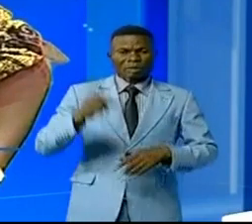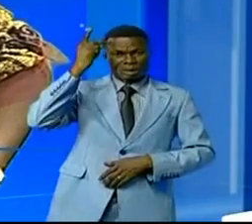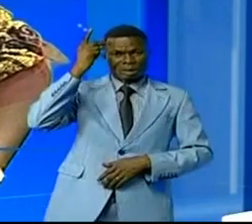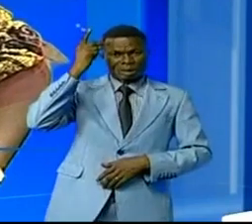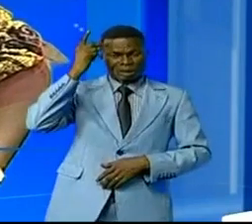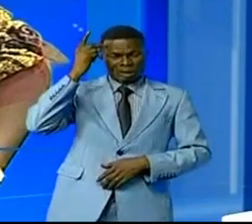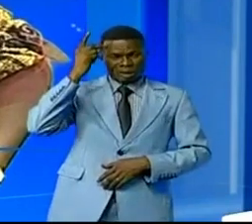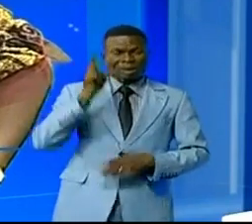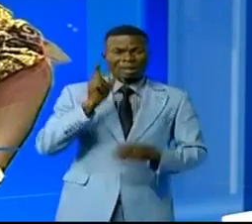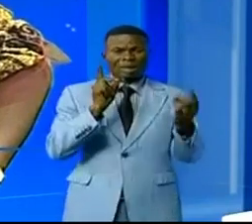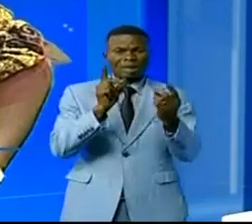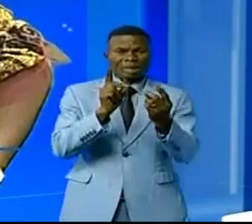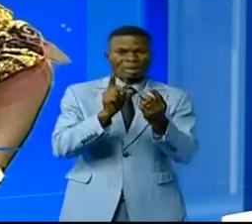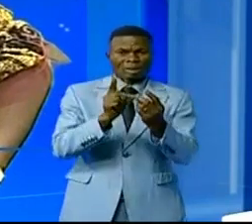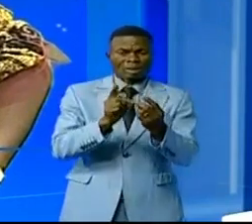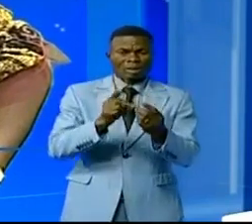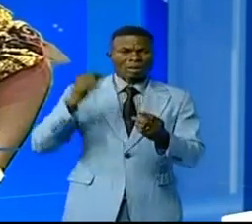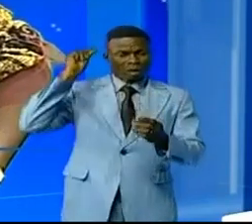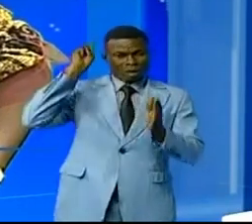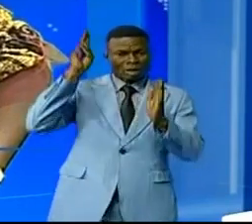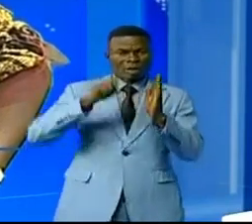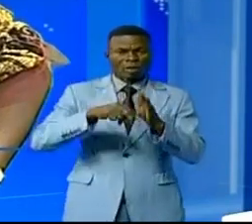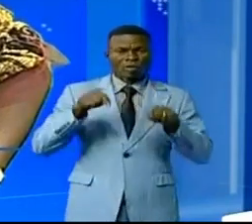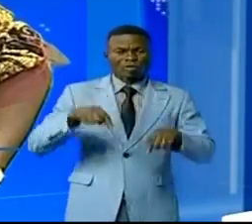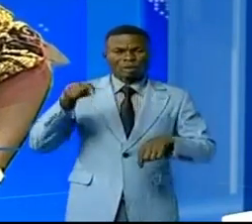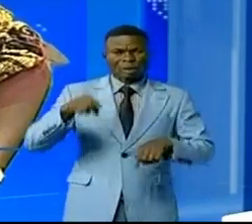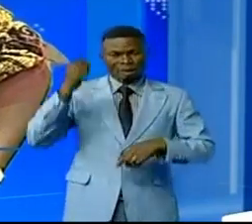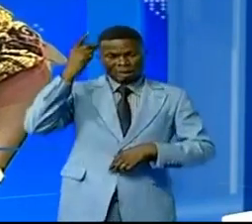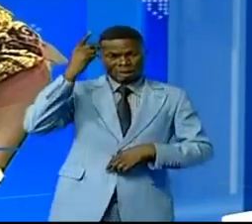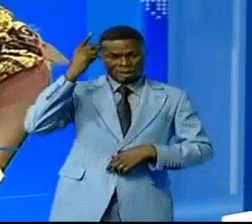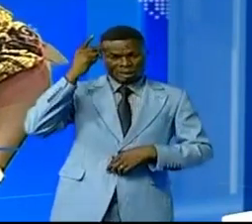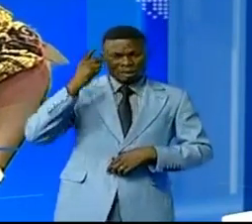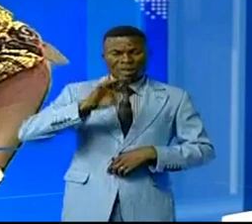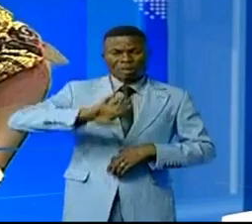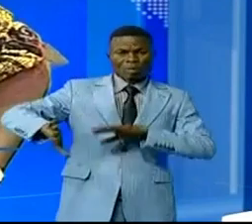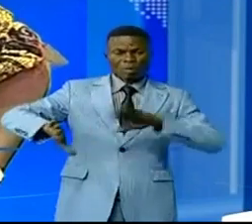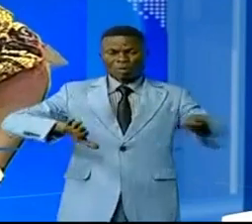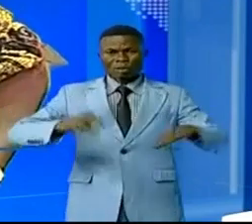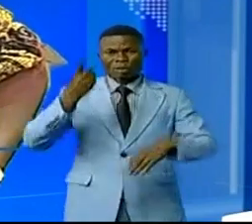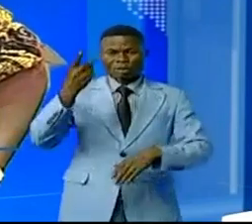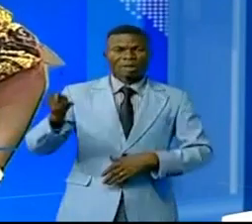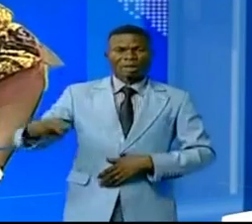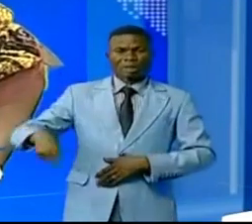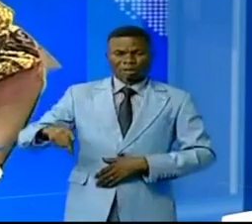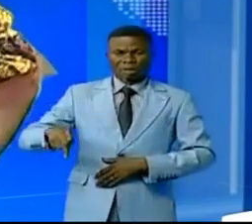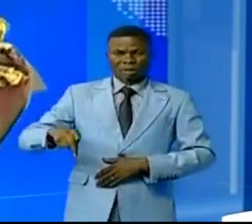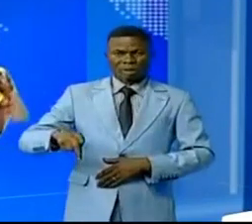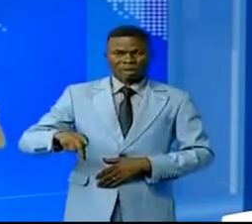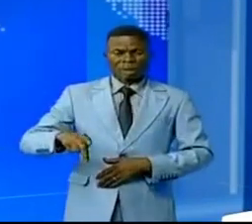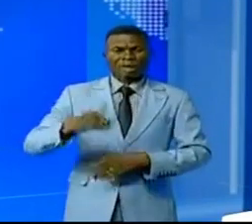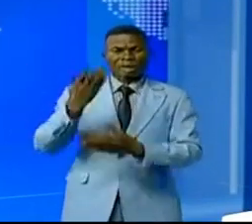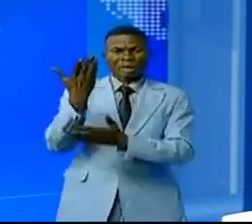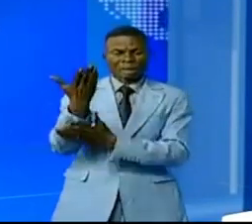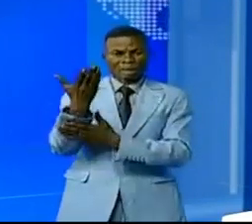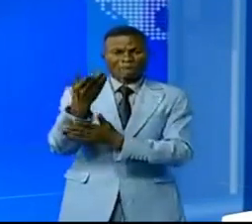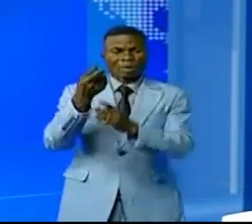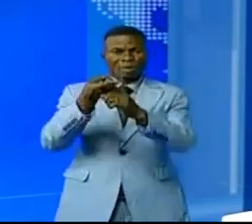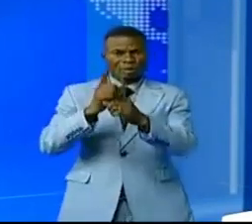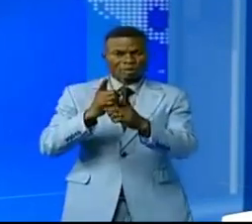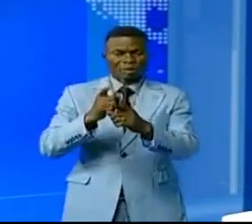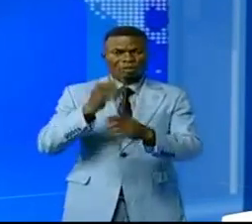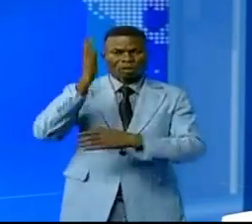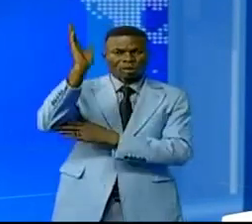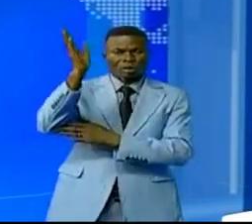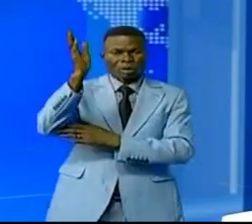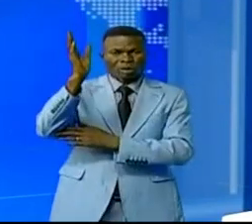vont saisir les gouvernements centraux pour délimiter les deux provinces. C'est l'une des recommandations de la